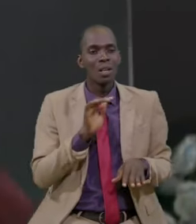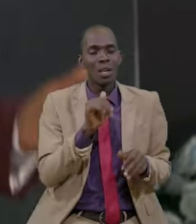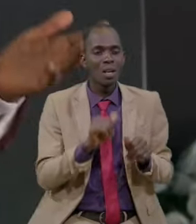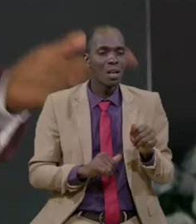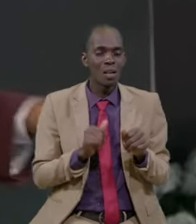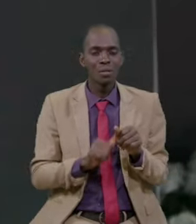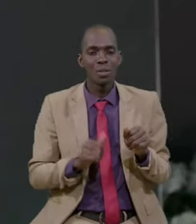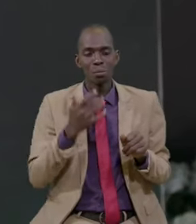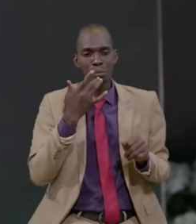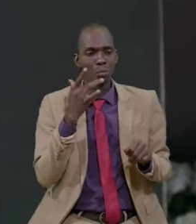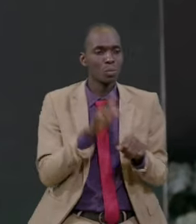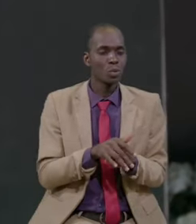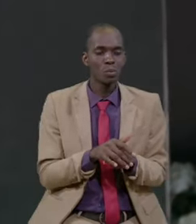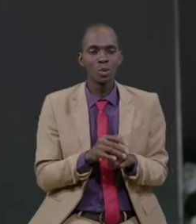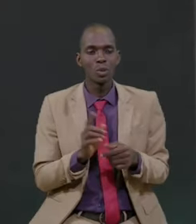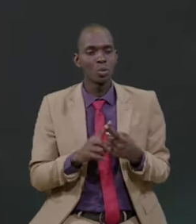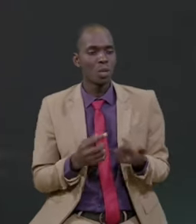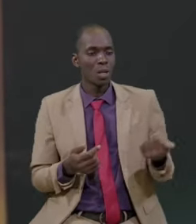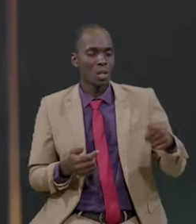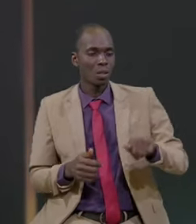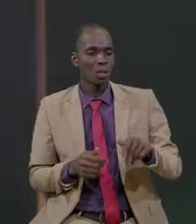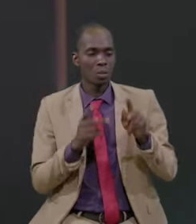toute allégeance à tout autre homme sur terre?